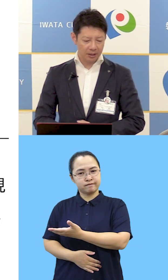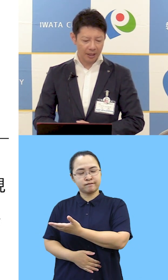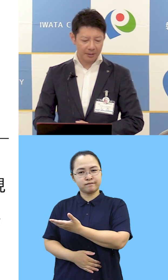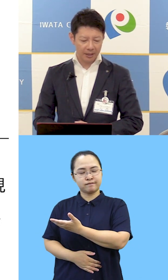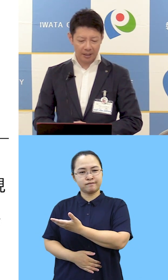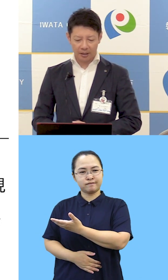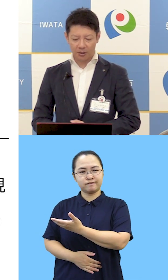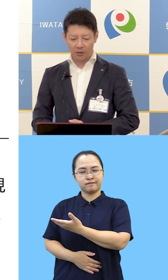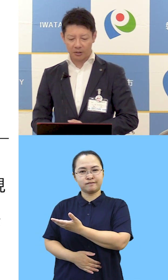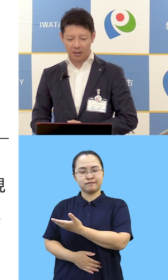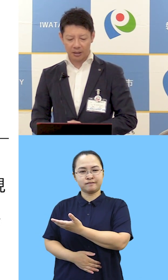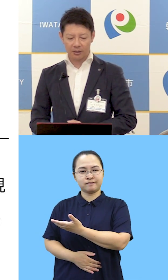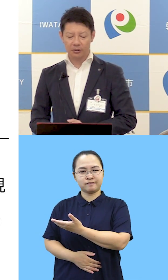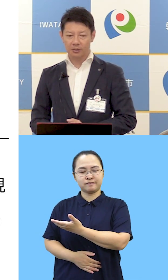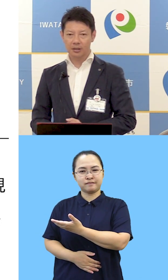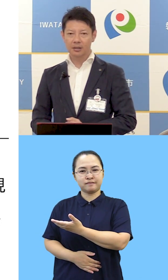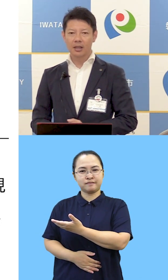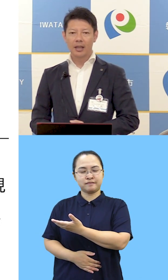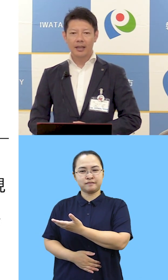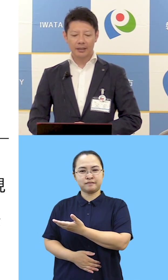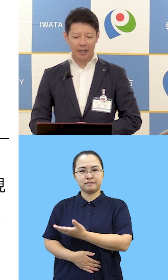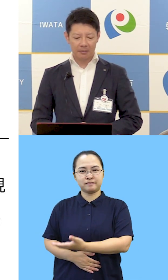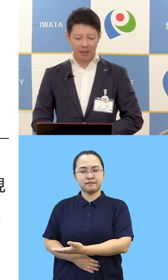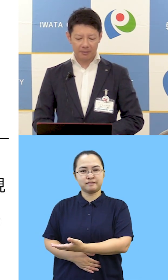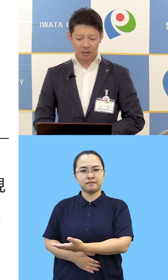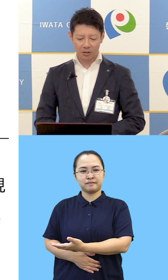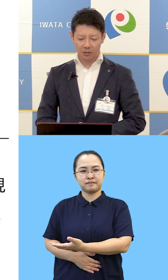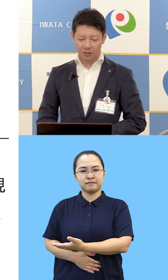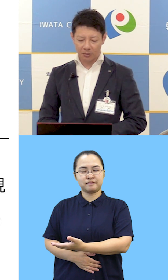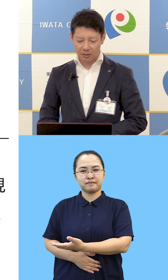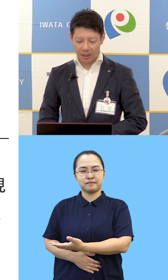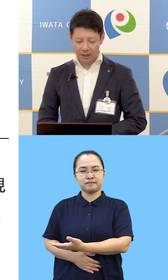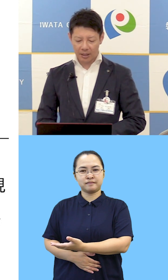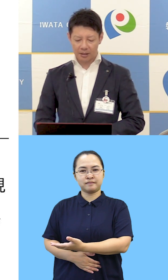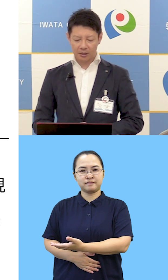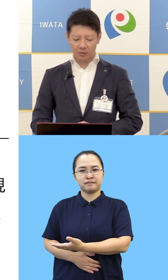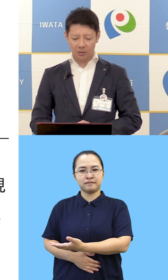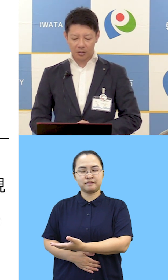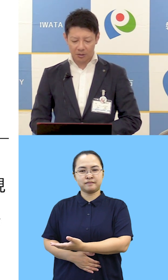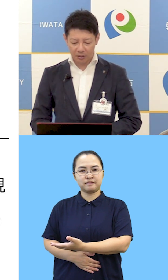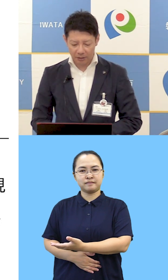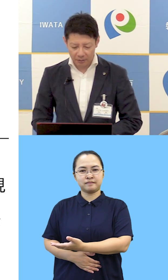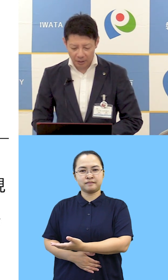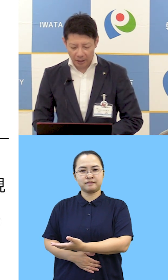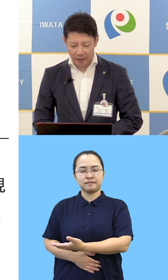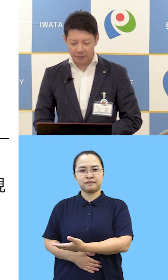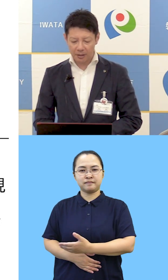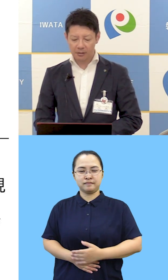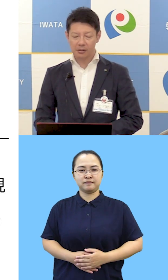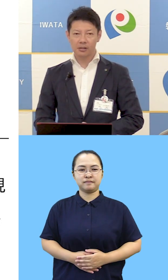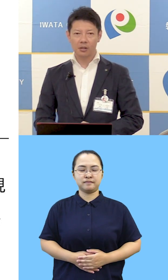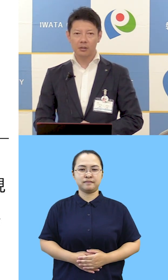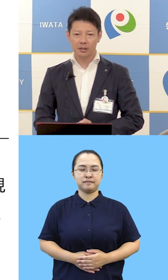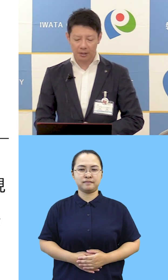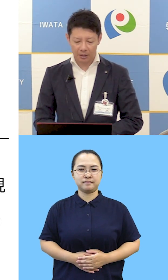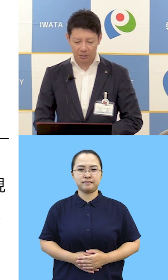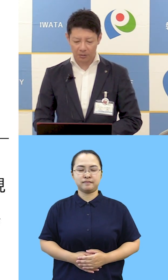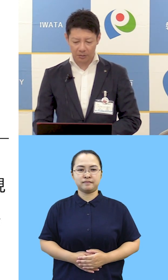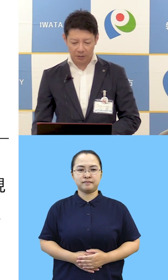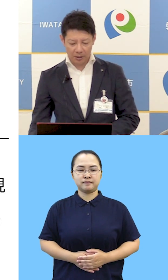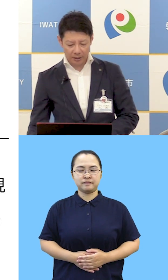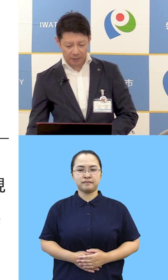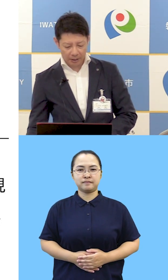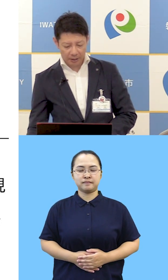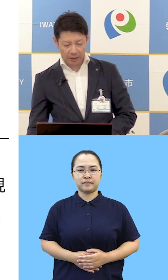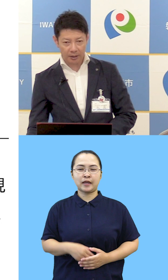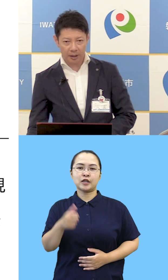能付きカメラで教育環境充実、対面授業とオンライン配信を同時に行うハイフレックス事業を実現